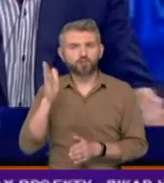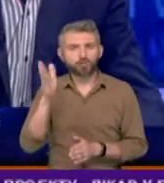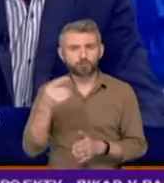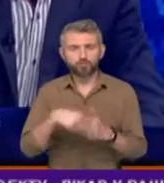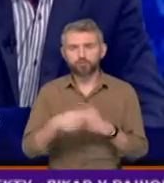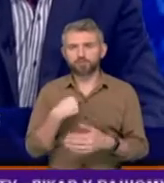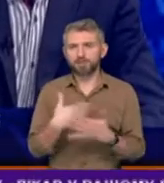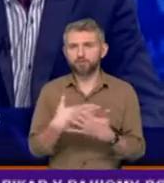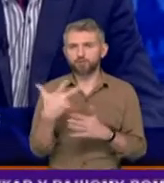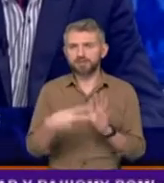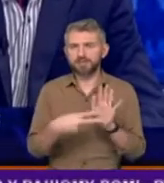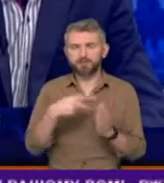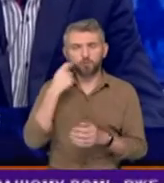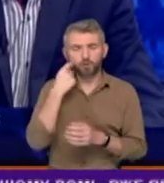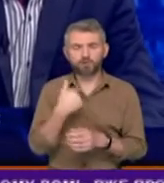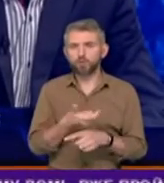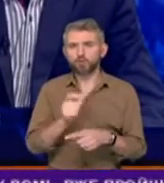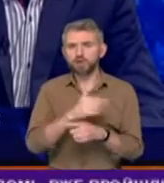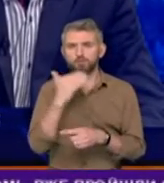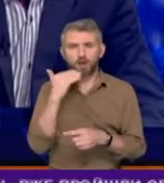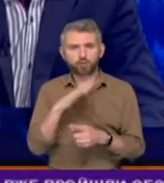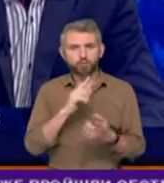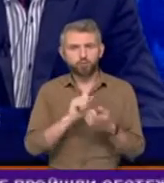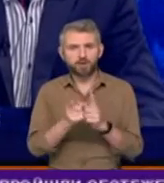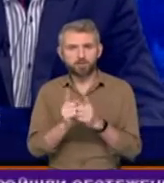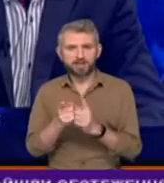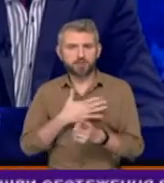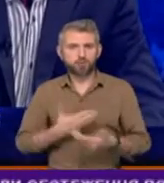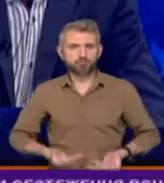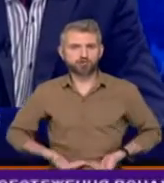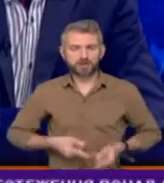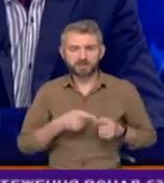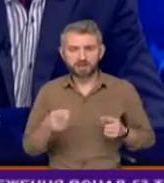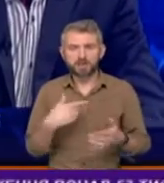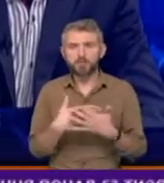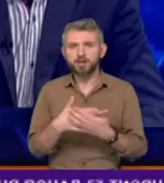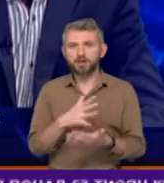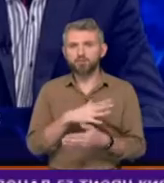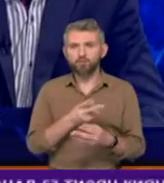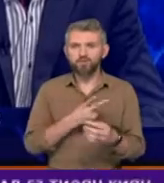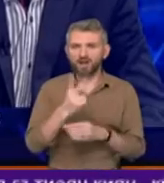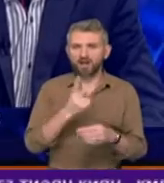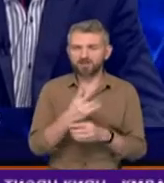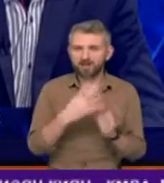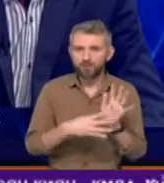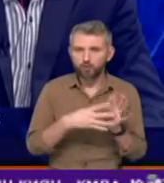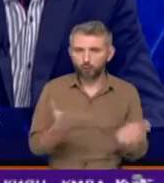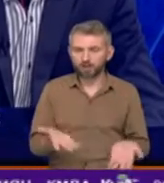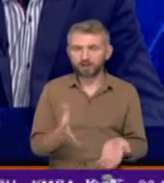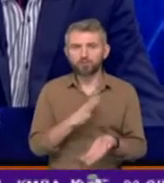мені, наприклад, 37 років, але вже дуже багато було перемін на моєму житті. Наприклад, був рекет в 90-х,